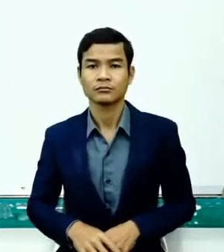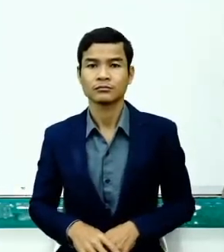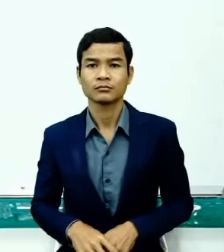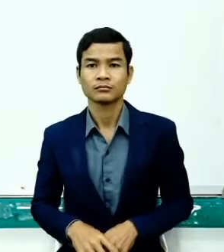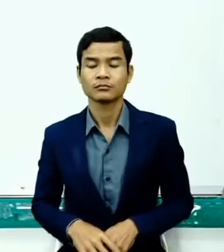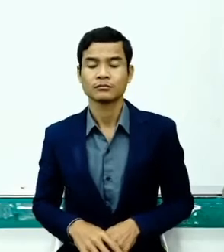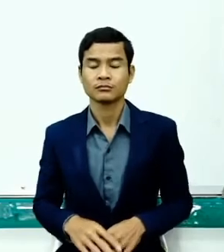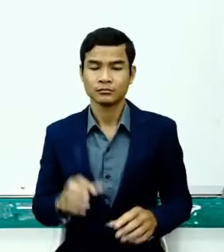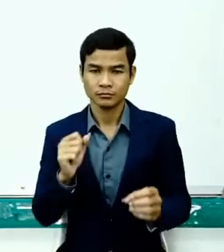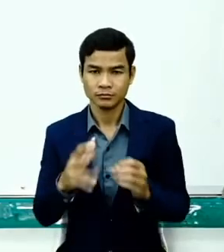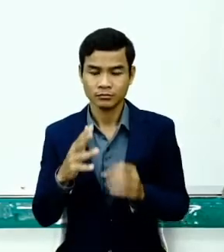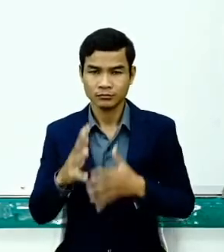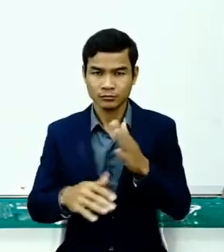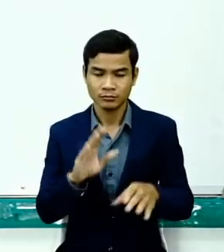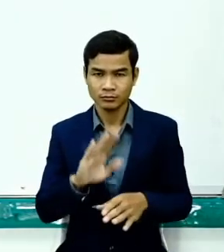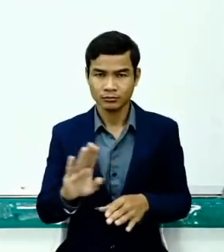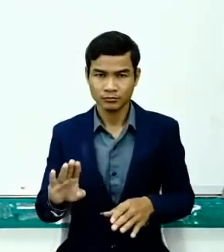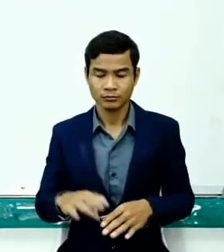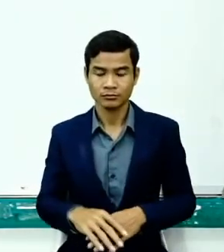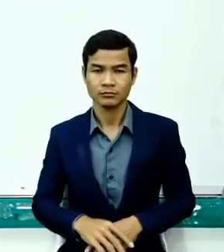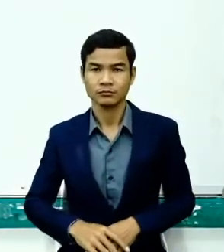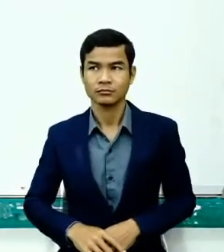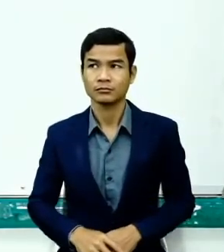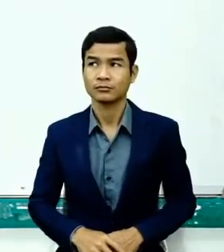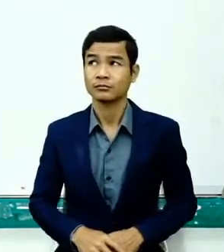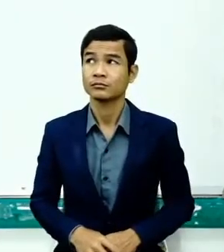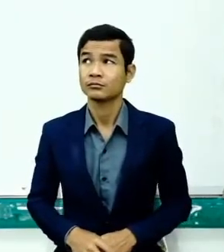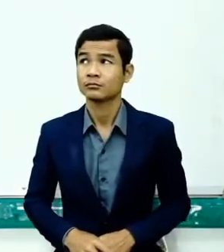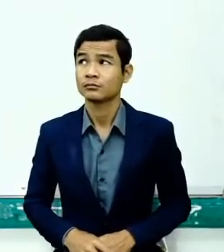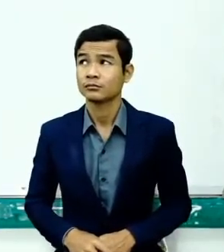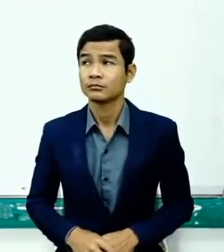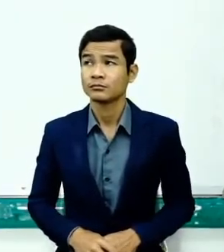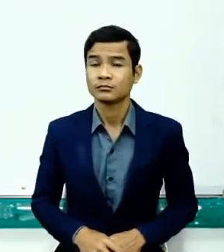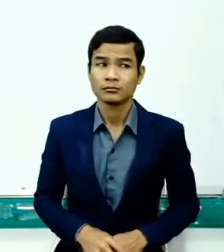ចាចាប់ផ្ដើមអានចាប់ផ្ដើម